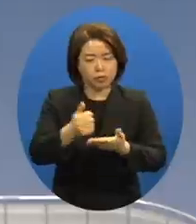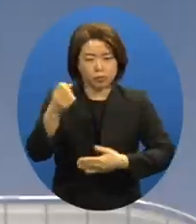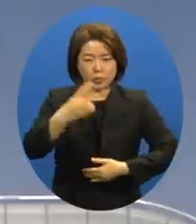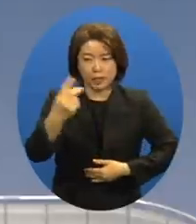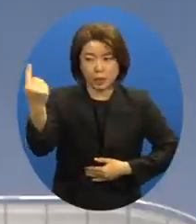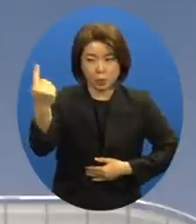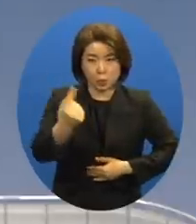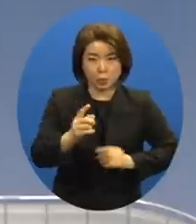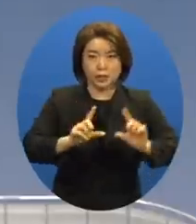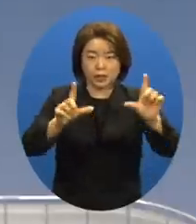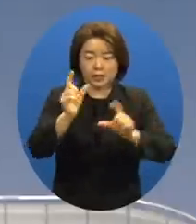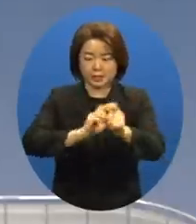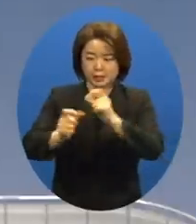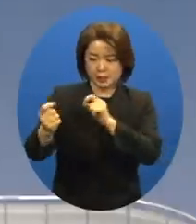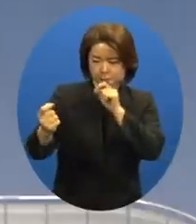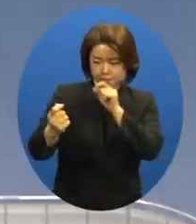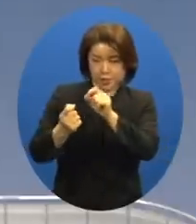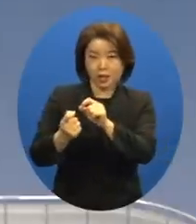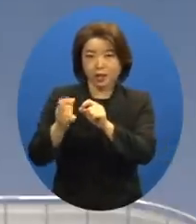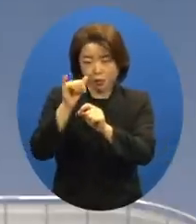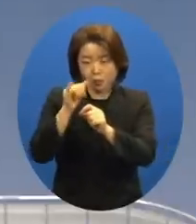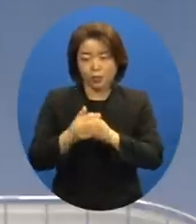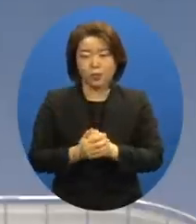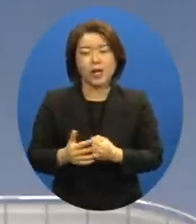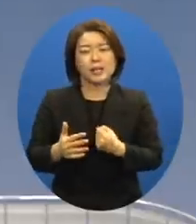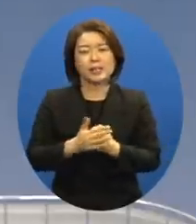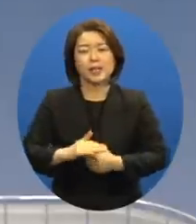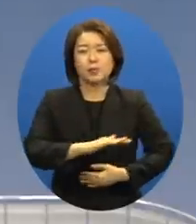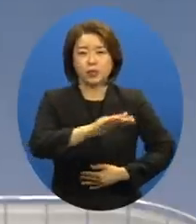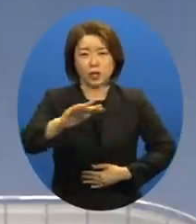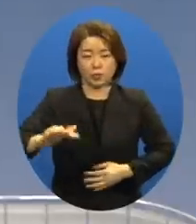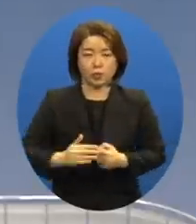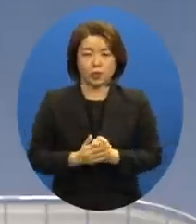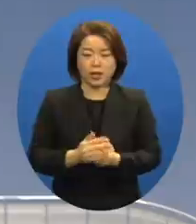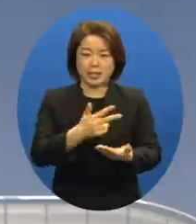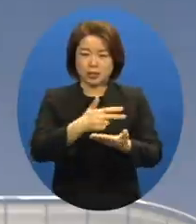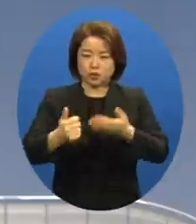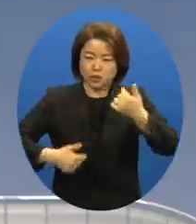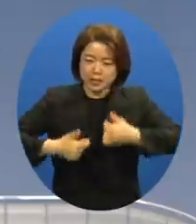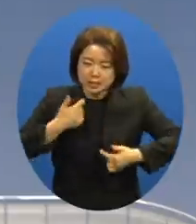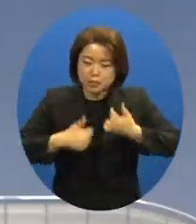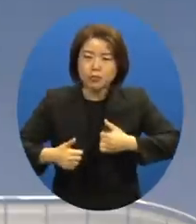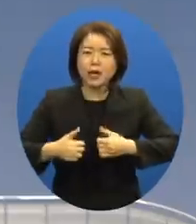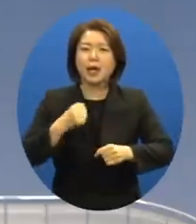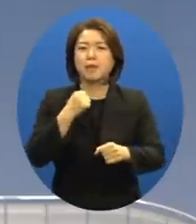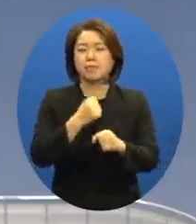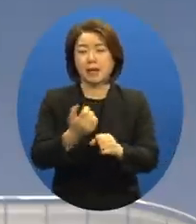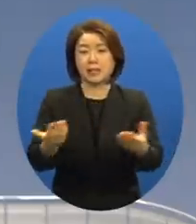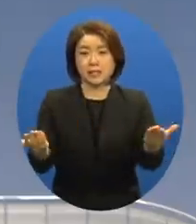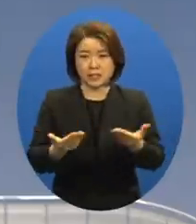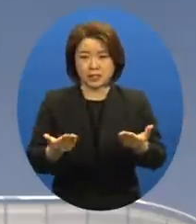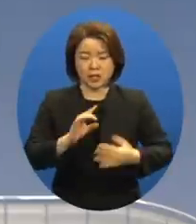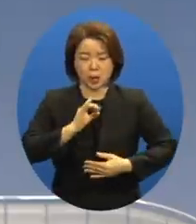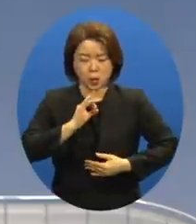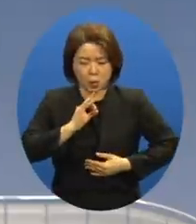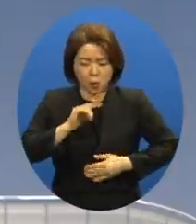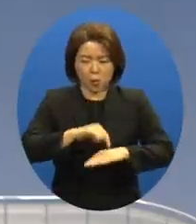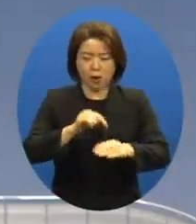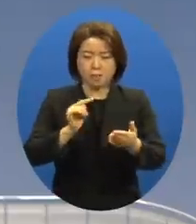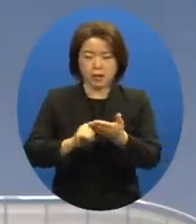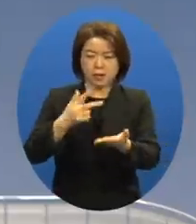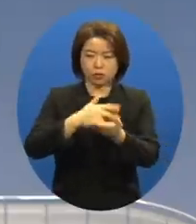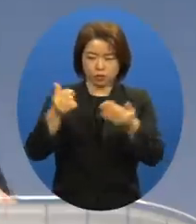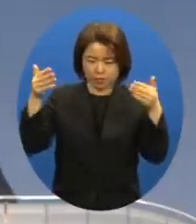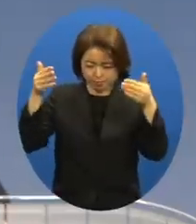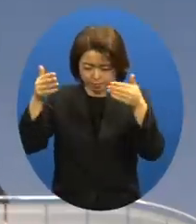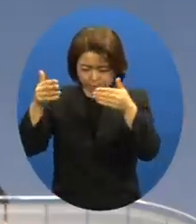가까워졌다고 그래서 우리가 주님을 기쁘시게 하는 일을 위해서 어진 마음을 주님께 기울여야 할 때 라고